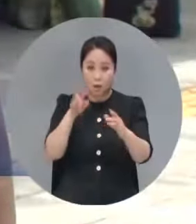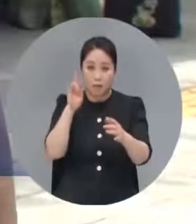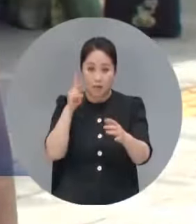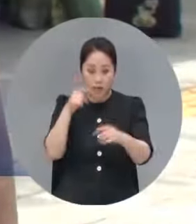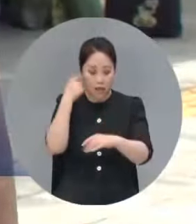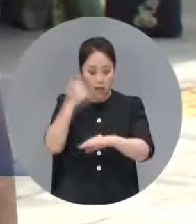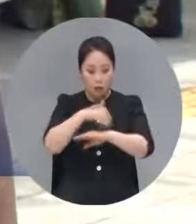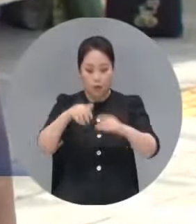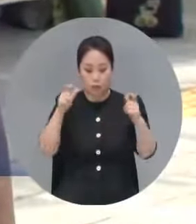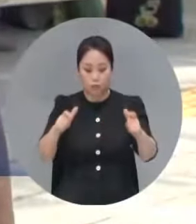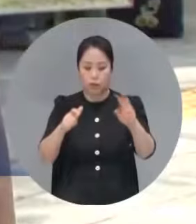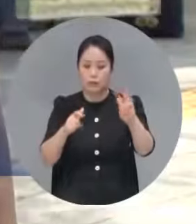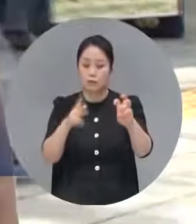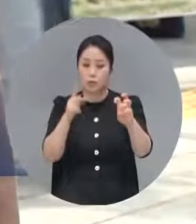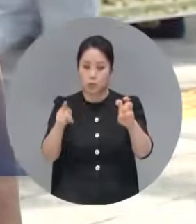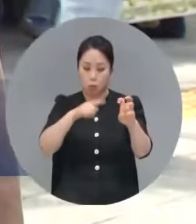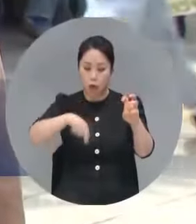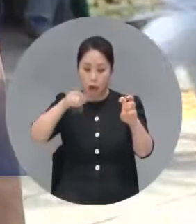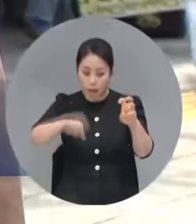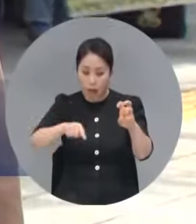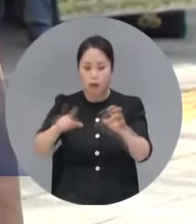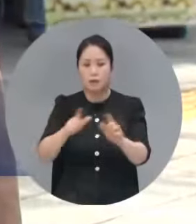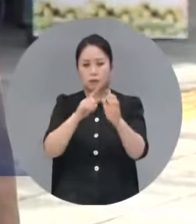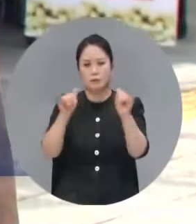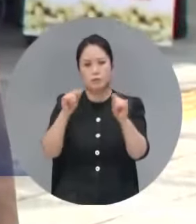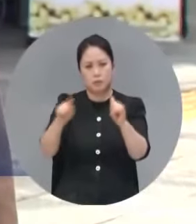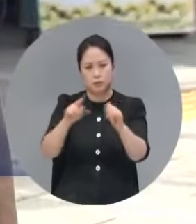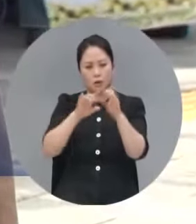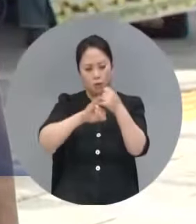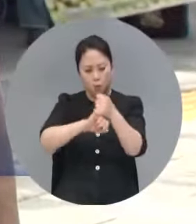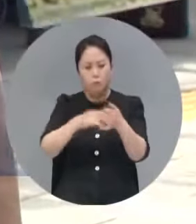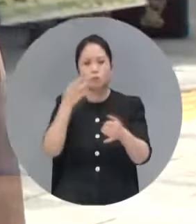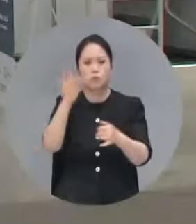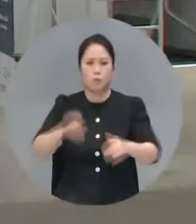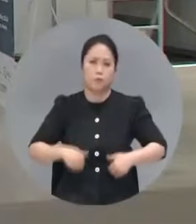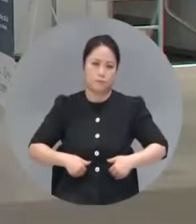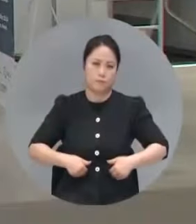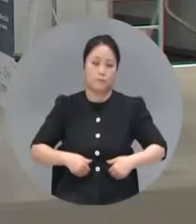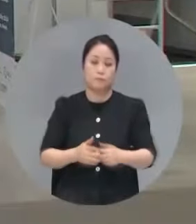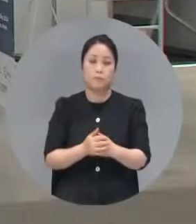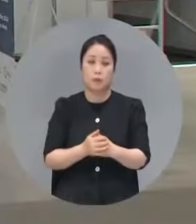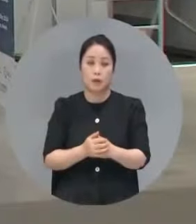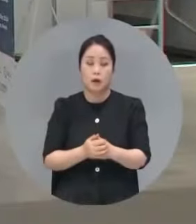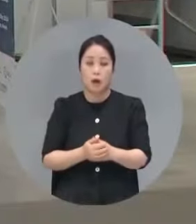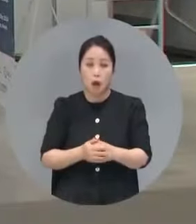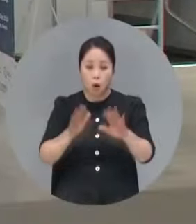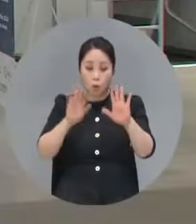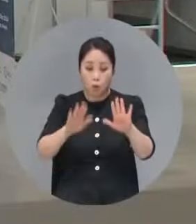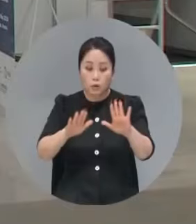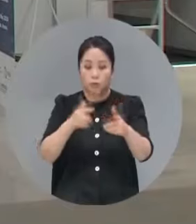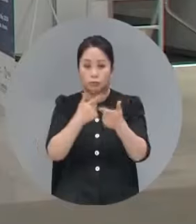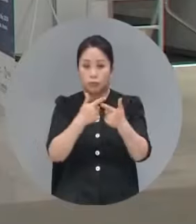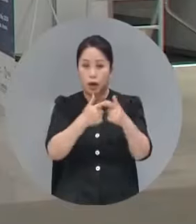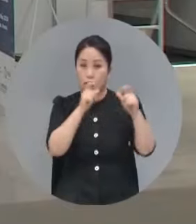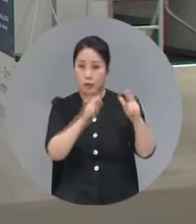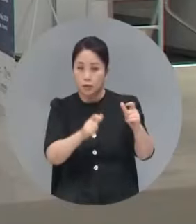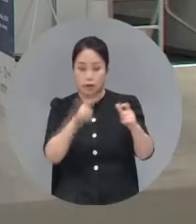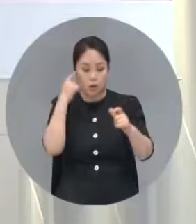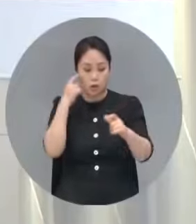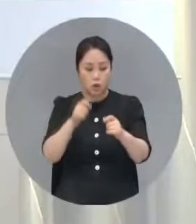이내의 모든 시민들이 의사 수렴을 하는 것이 반드시 전제되어야 하겠습니다. 공교롭게도 오늘